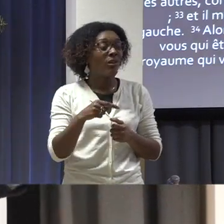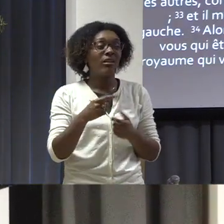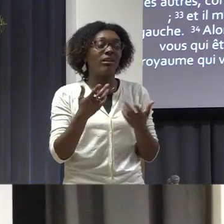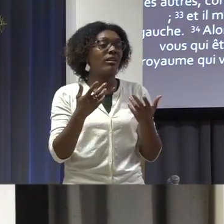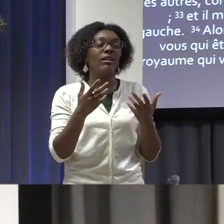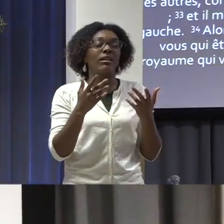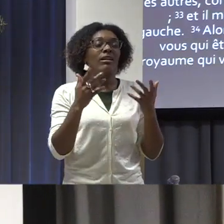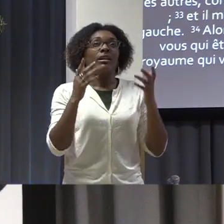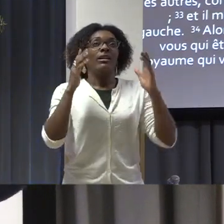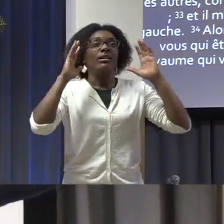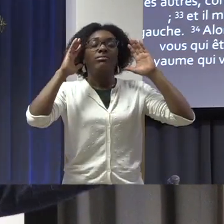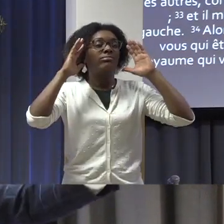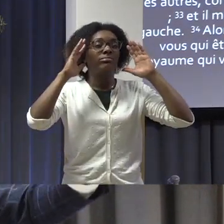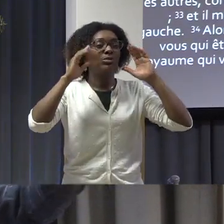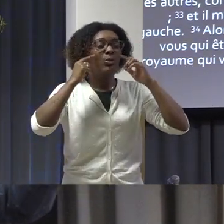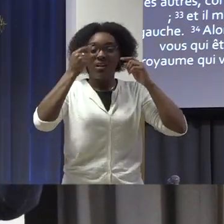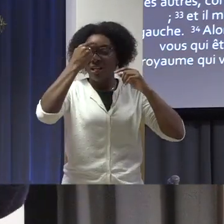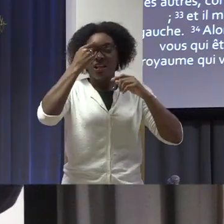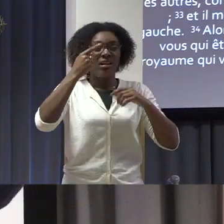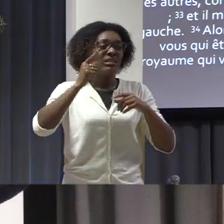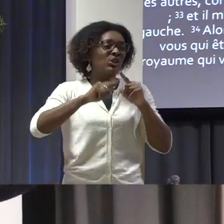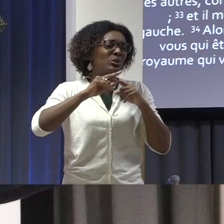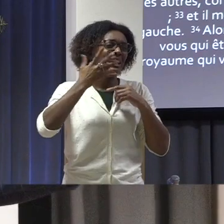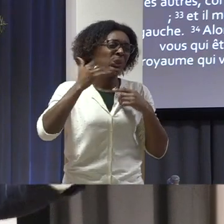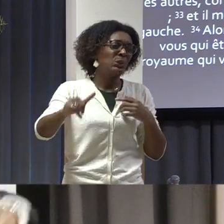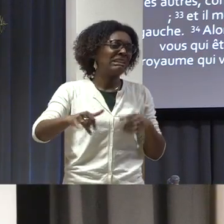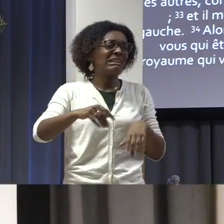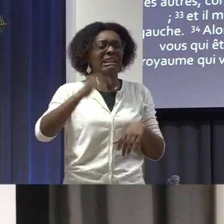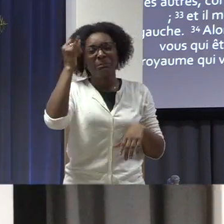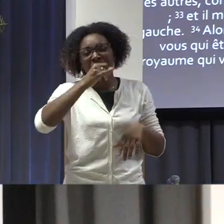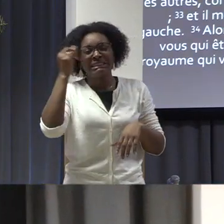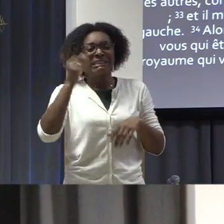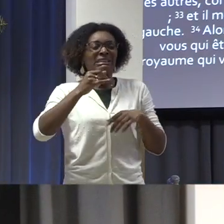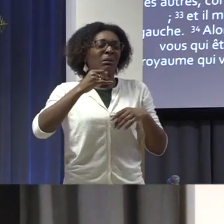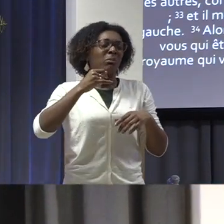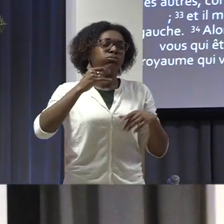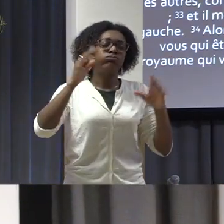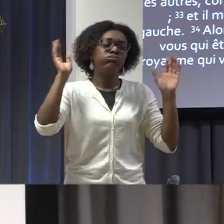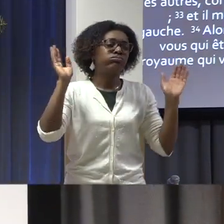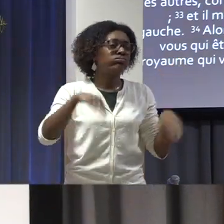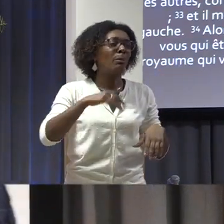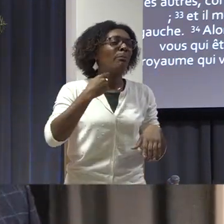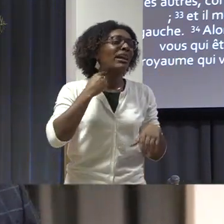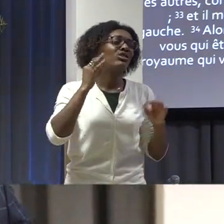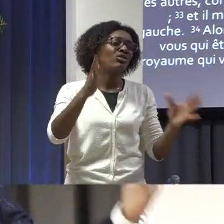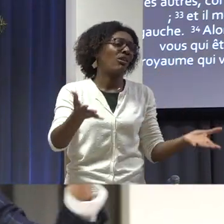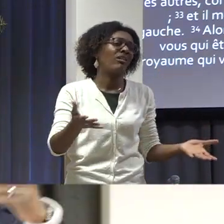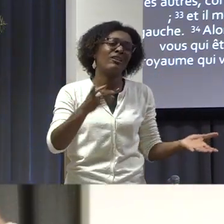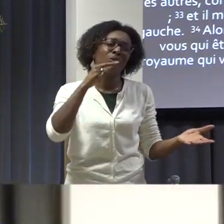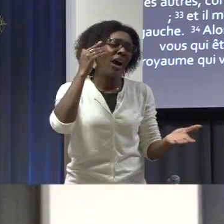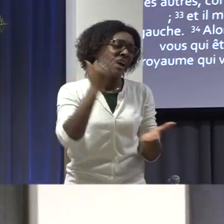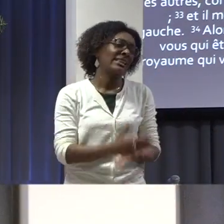des bêtises sur des choses qui disent qu'ils ne sauve pas y lit avec ses